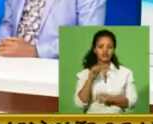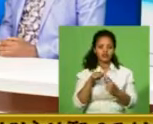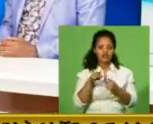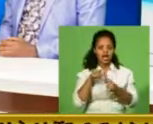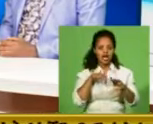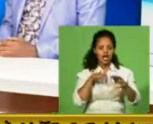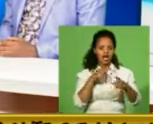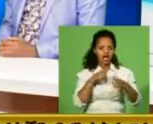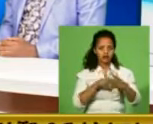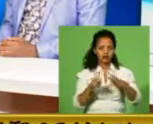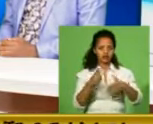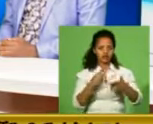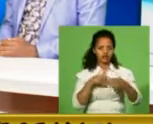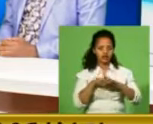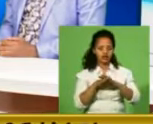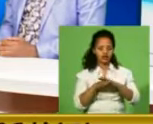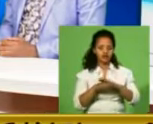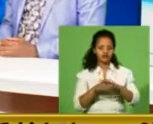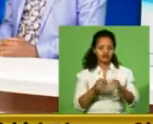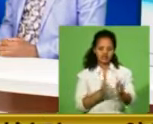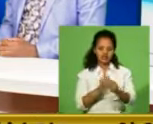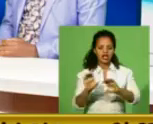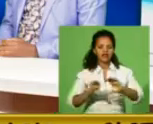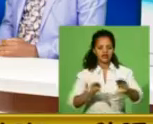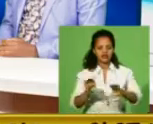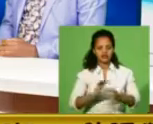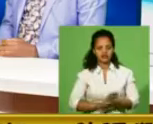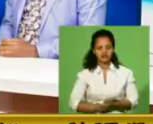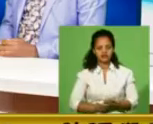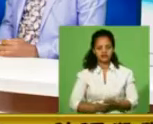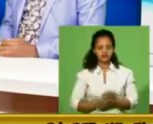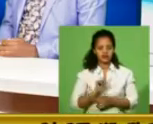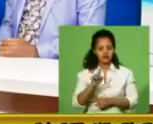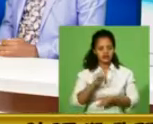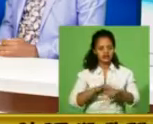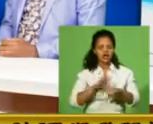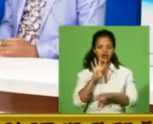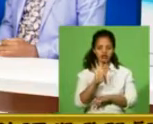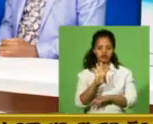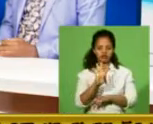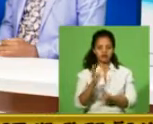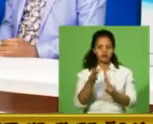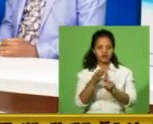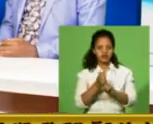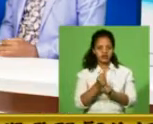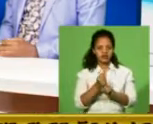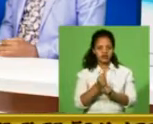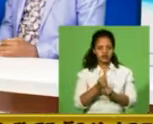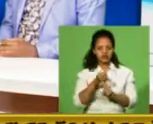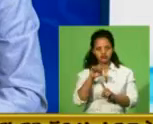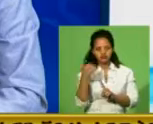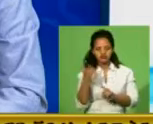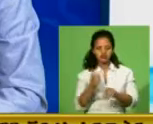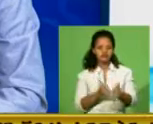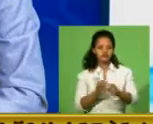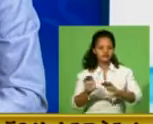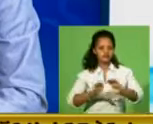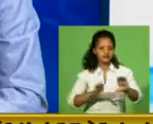እንደገባ መረጃ ደርሶን ክትትል አርገናል። የዛንም አራቶቹን መያዛችንና ቀሪዎቹን ክትትል